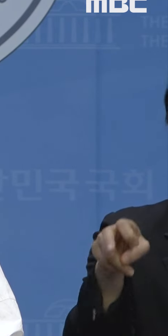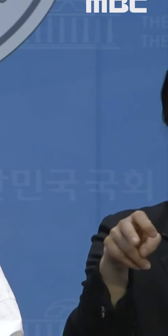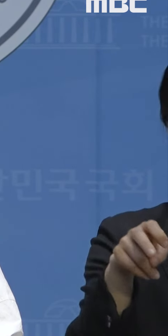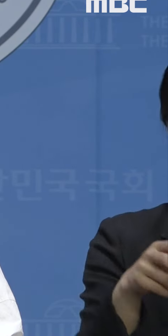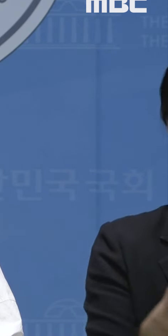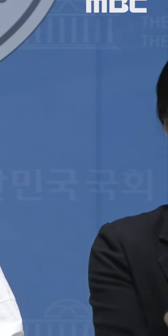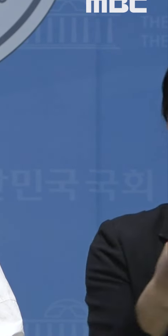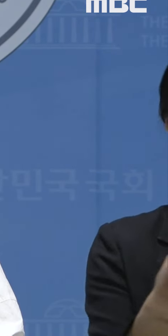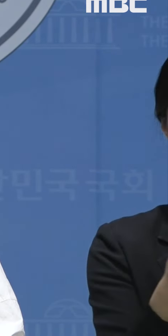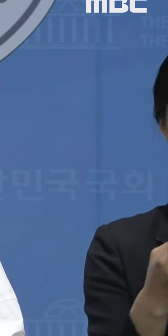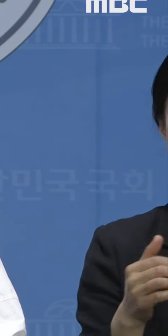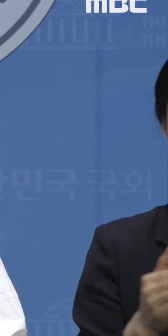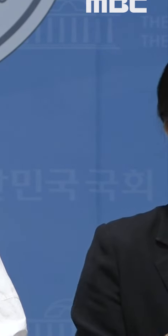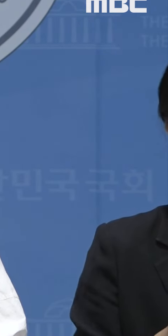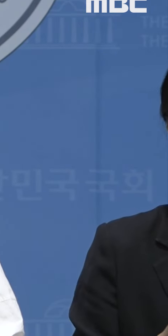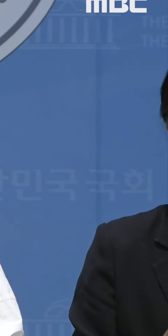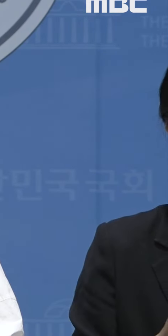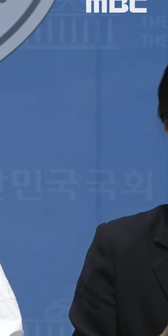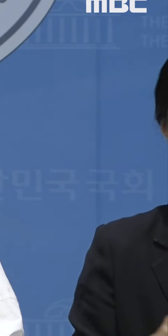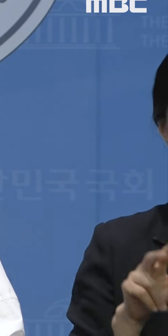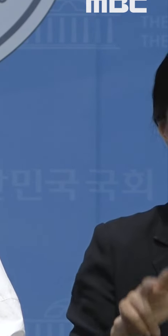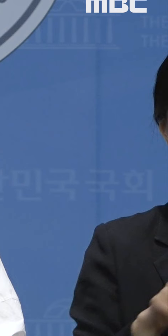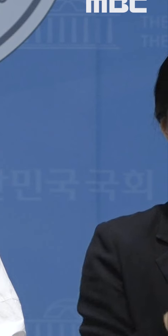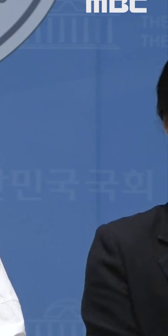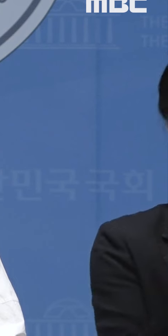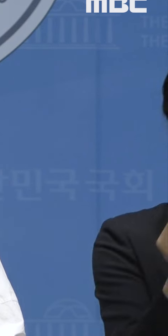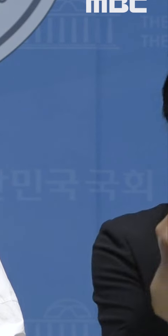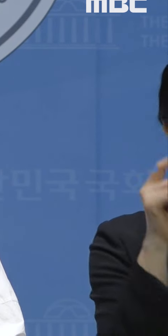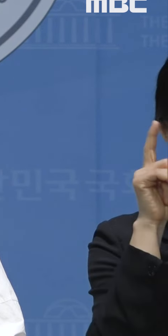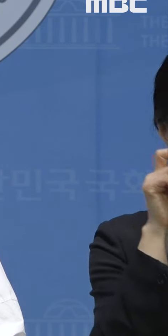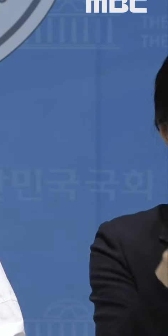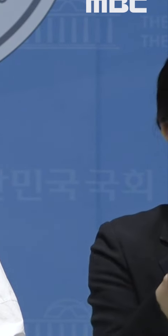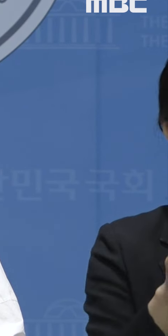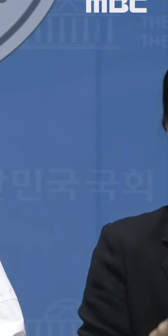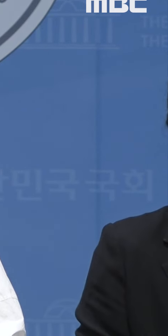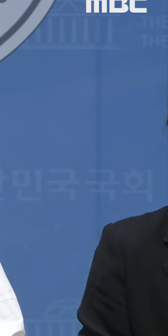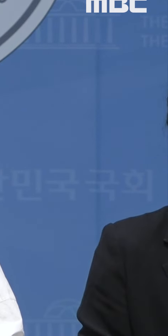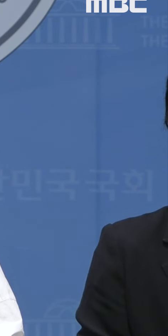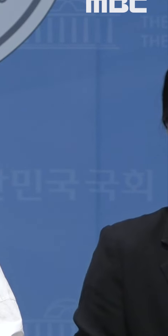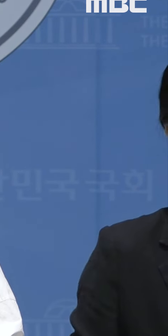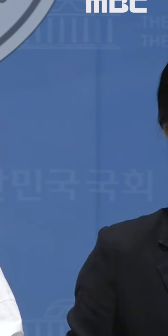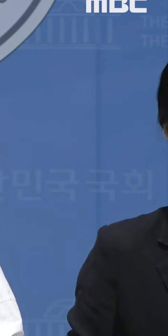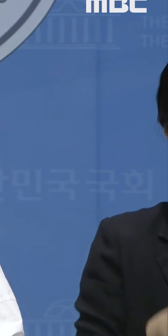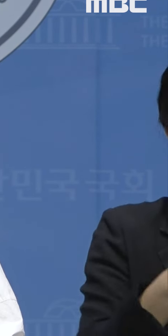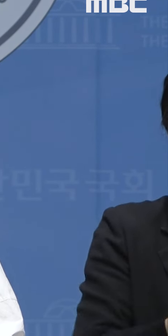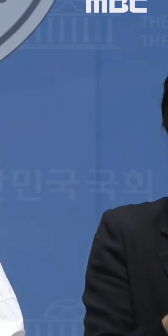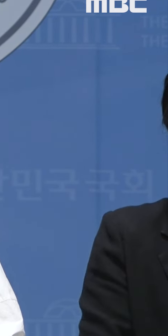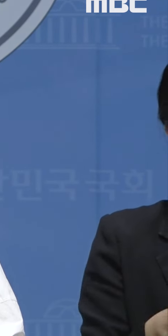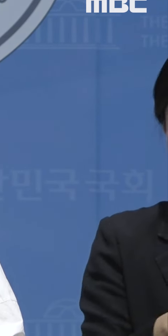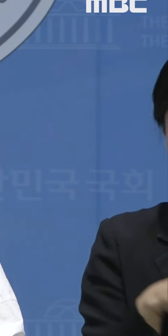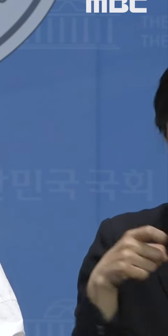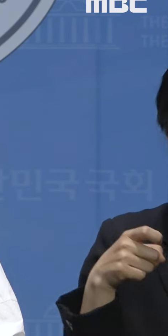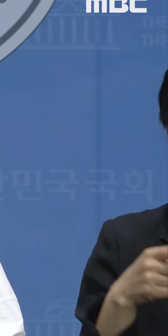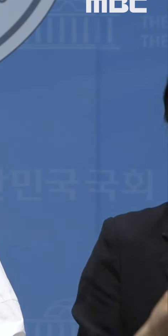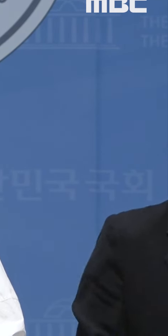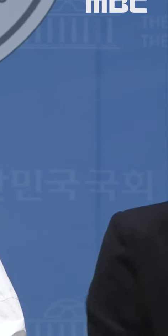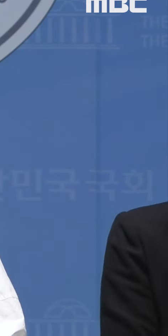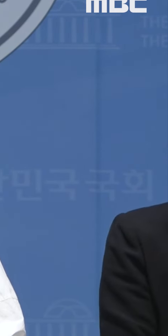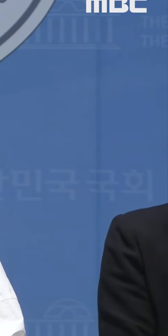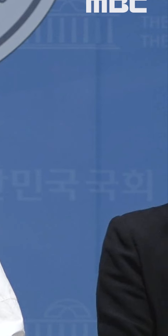상의도 합니다 현재 김씨가 받고 있는 의혹들은 논문 표절 뇌물